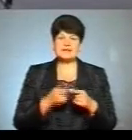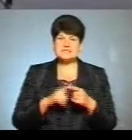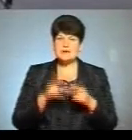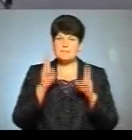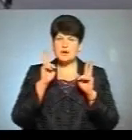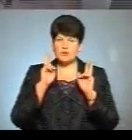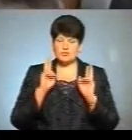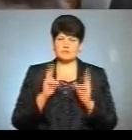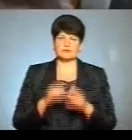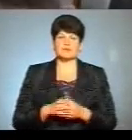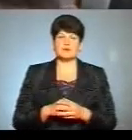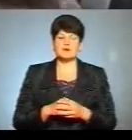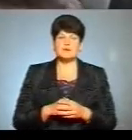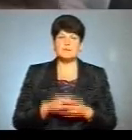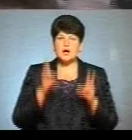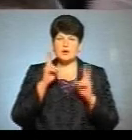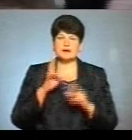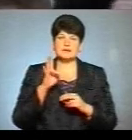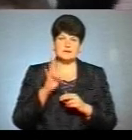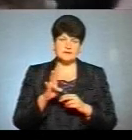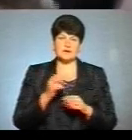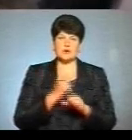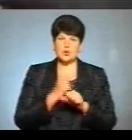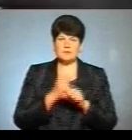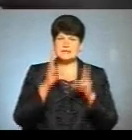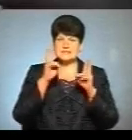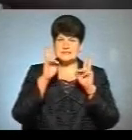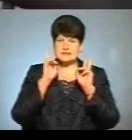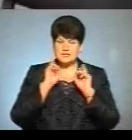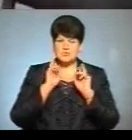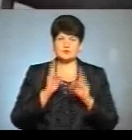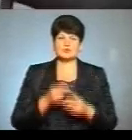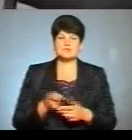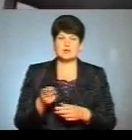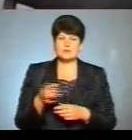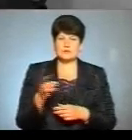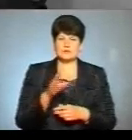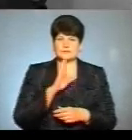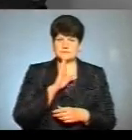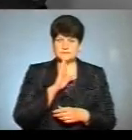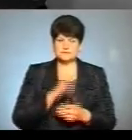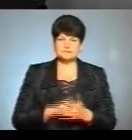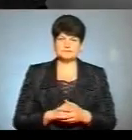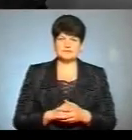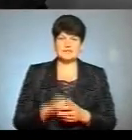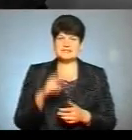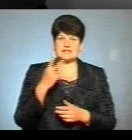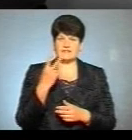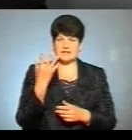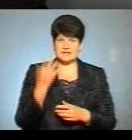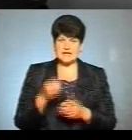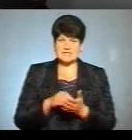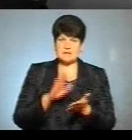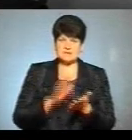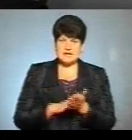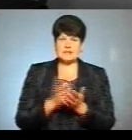у середмісті Тернополя. Перукарка Надія Решетуха робить стрижку Галині Шумській з Тернопільського району. За два дні записалась на